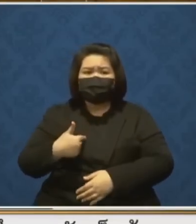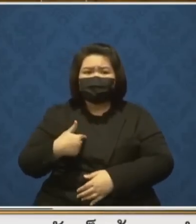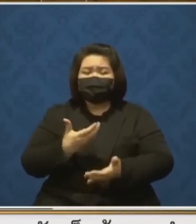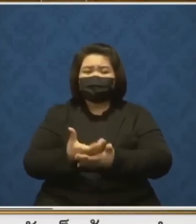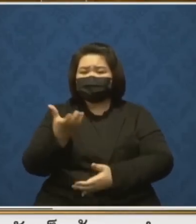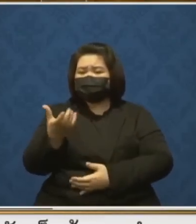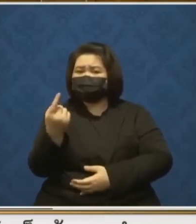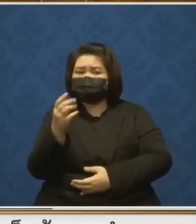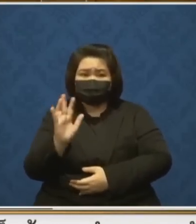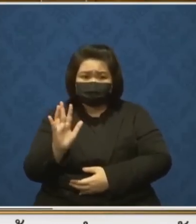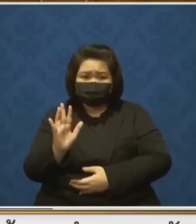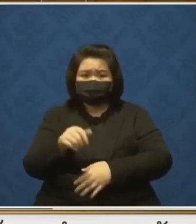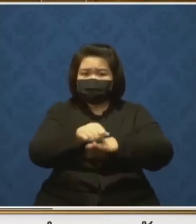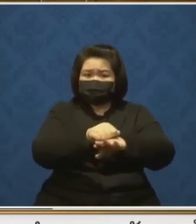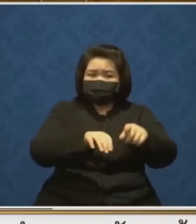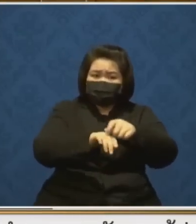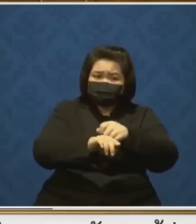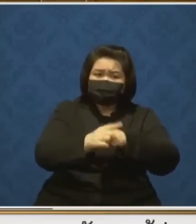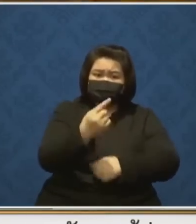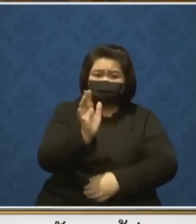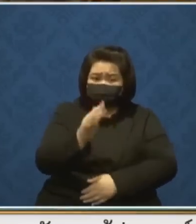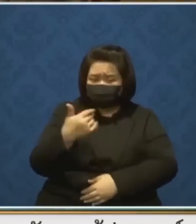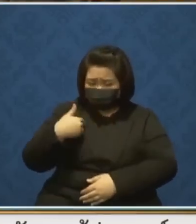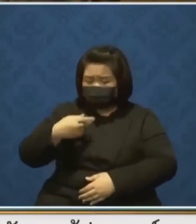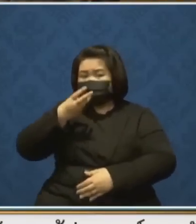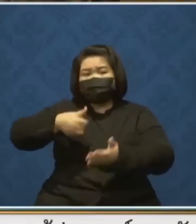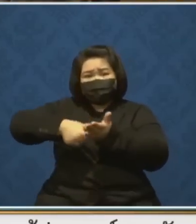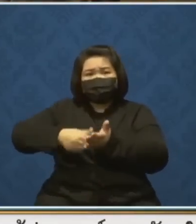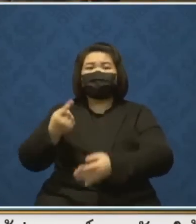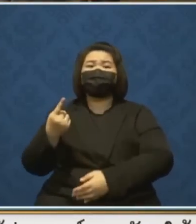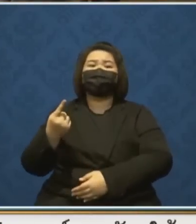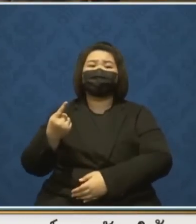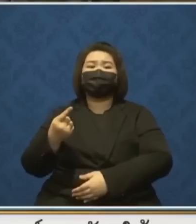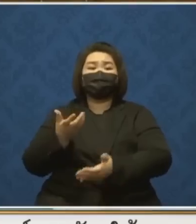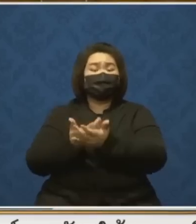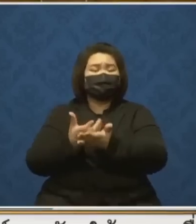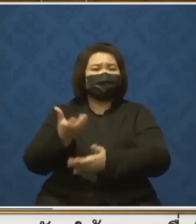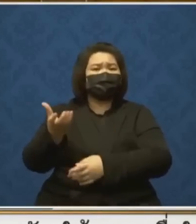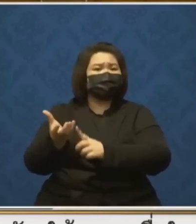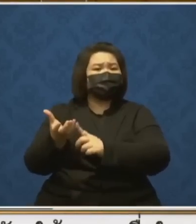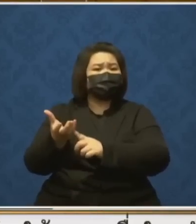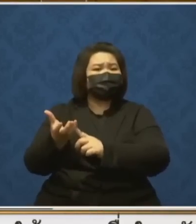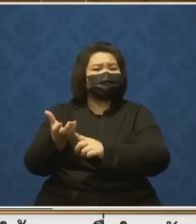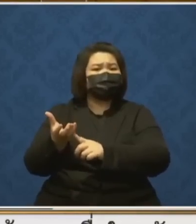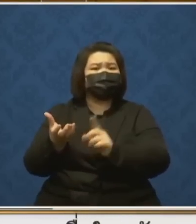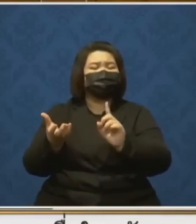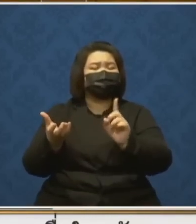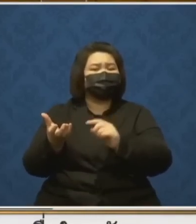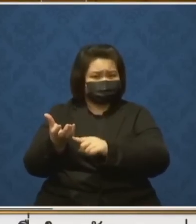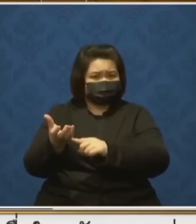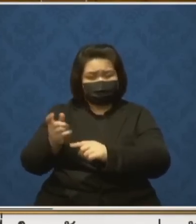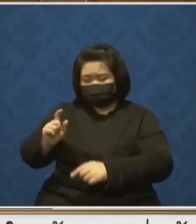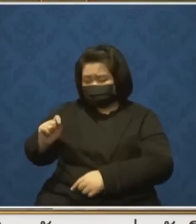วเฉพาะทุจริถึมืออย่างยังมีทุจริจำนำข้าวอีกเงินก้อนนี้จึงเป็นสิงที่อ.